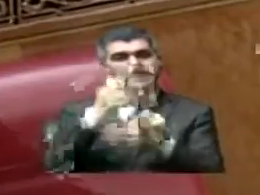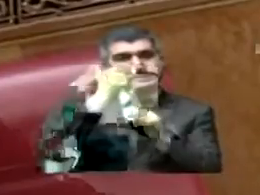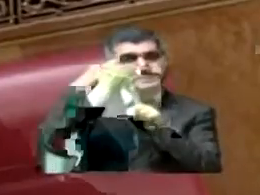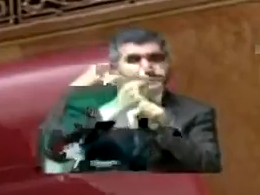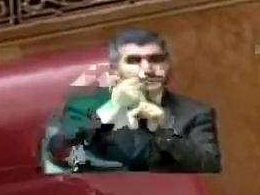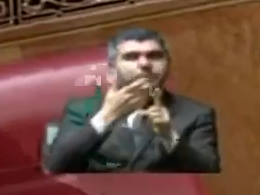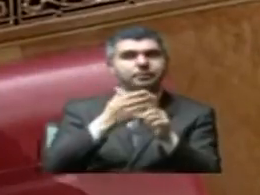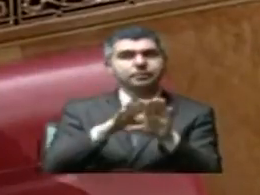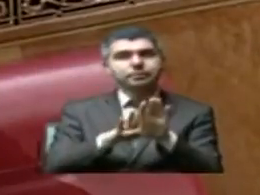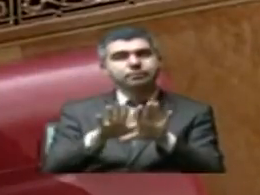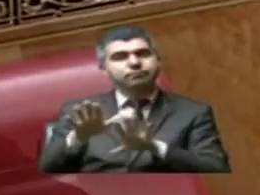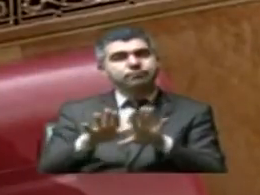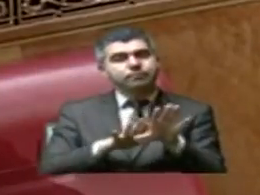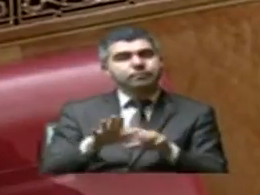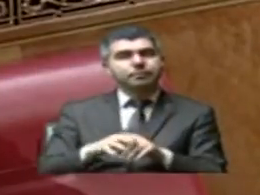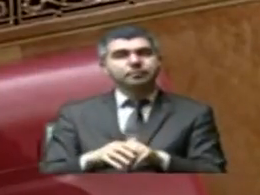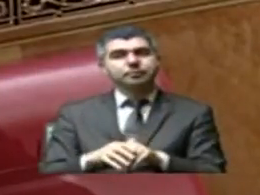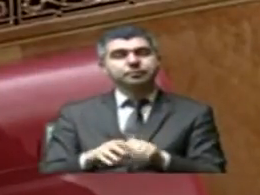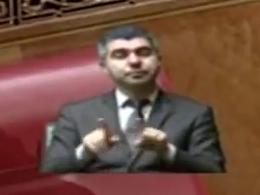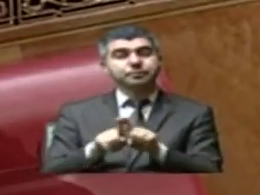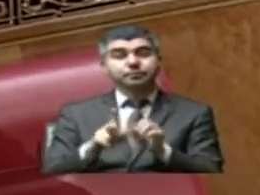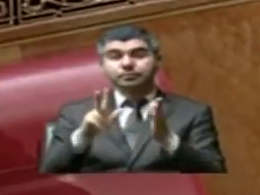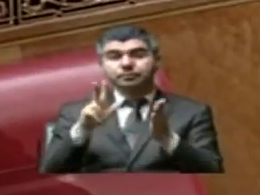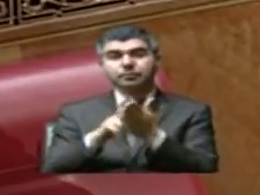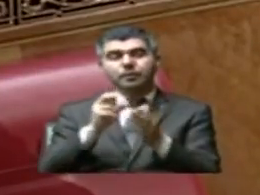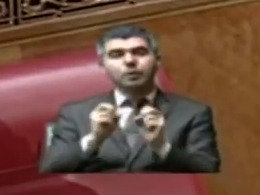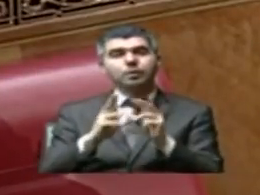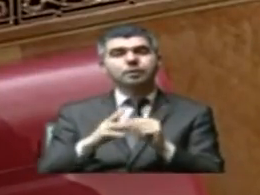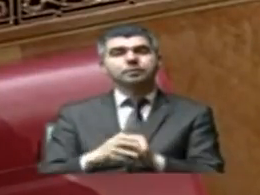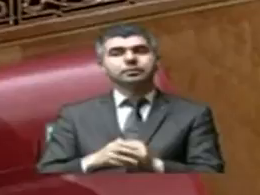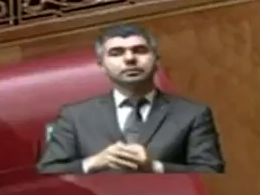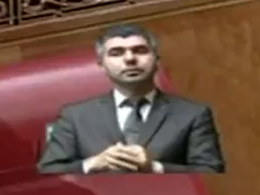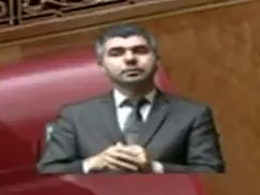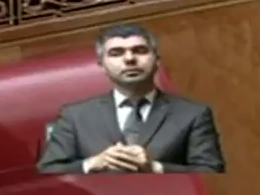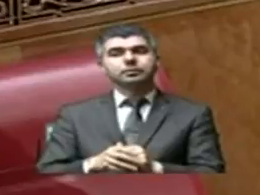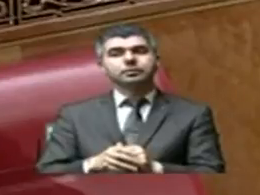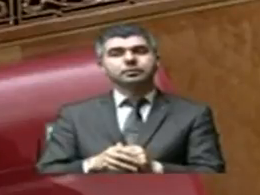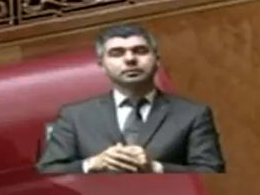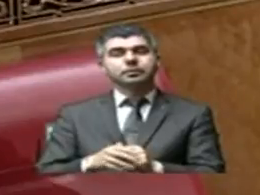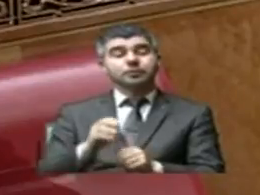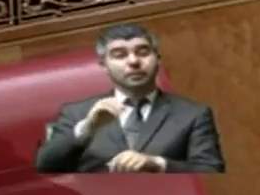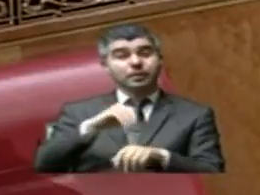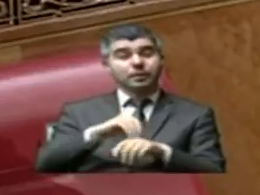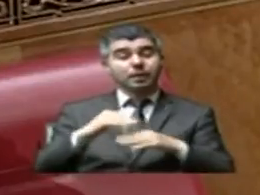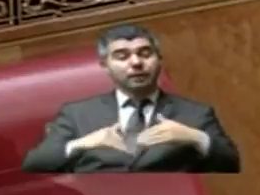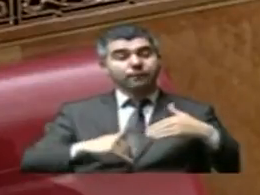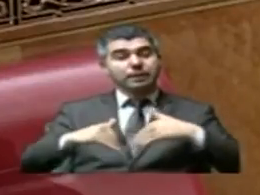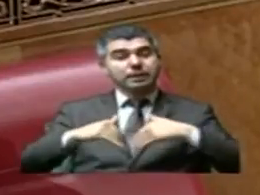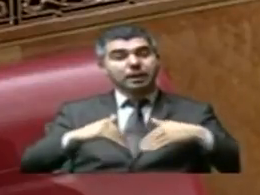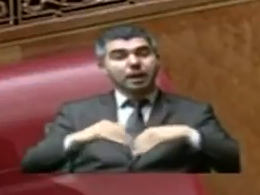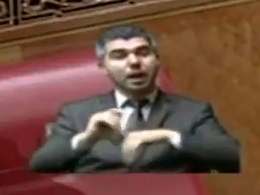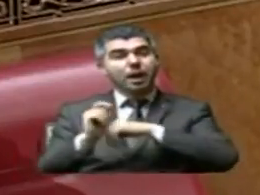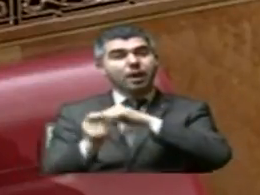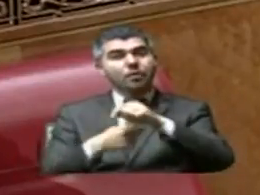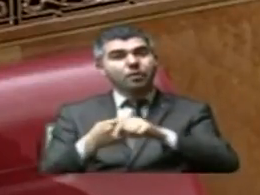ترسيخها. ولكن عوده الى هادشي ديال الطرق القرويه، انا بغيت غير نقول يعني للامانه، لان كل حال هذه مرحله انا